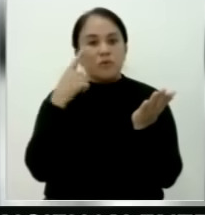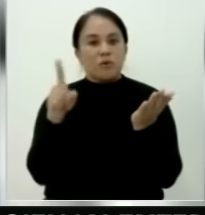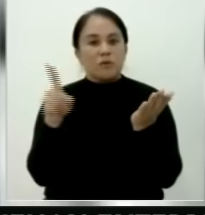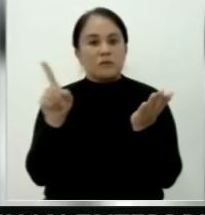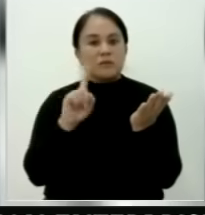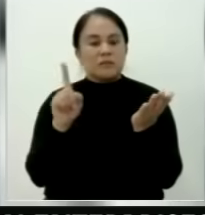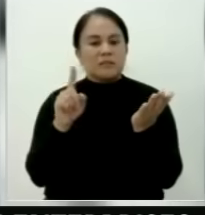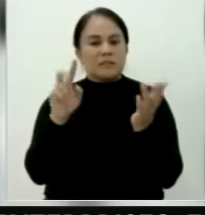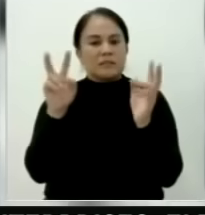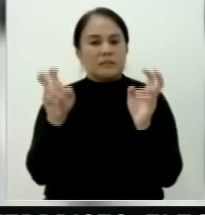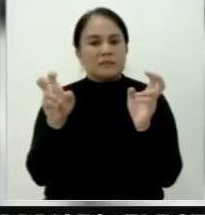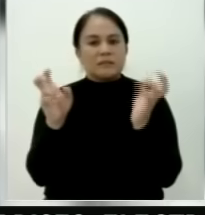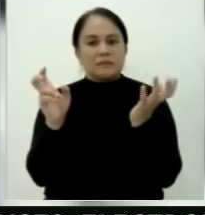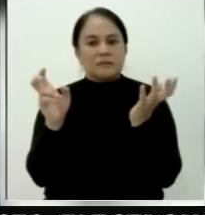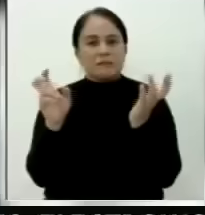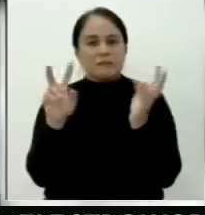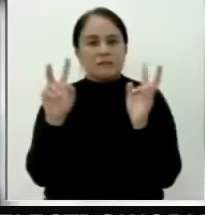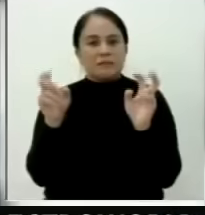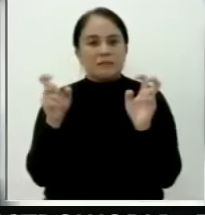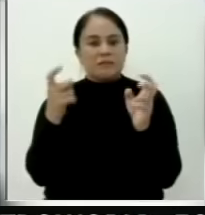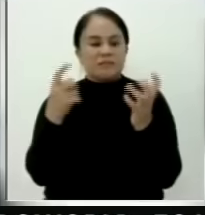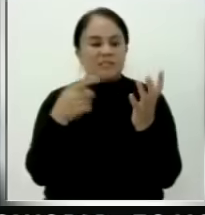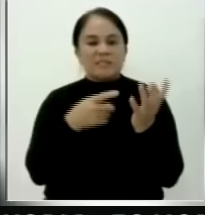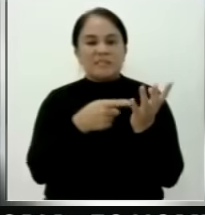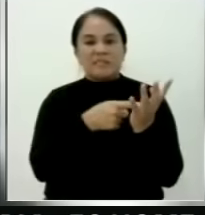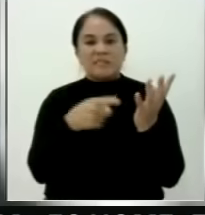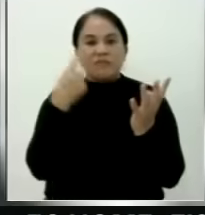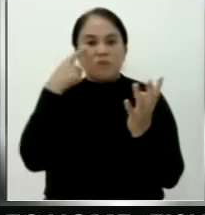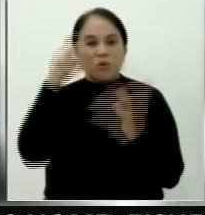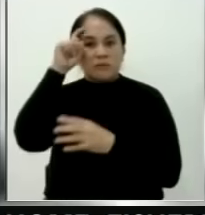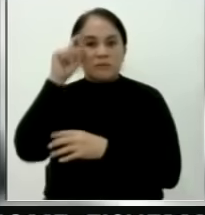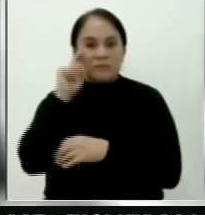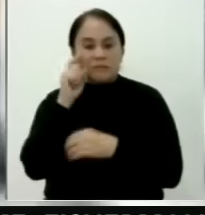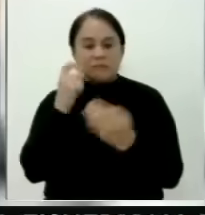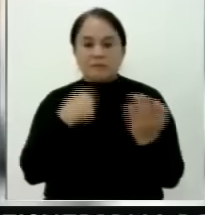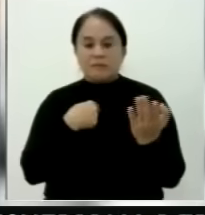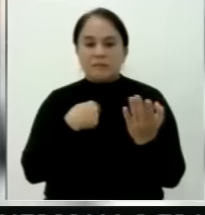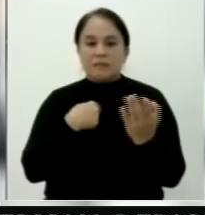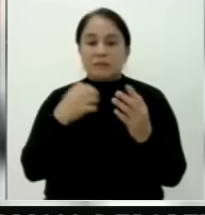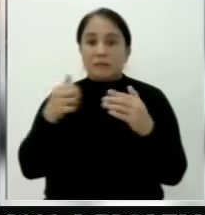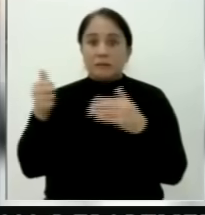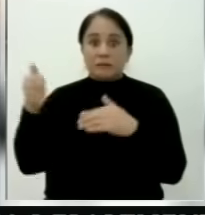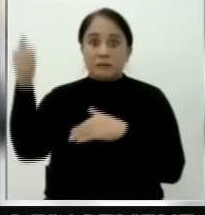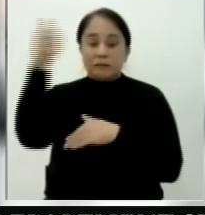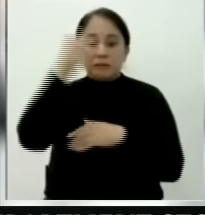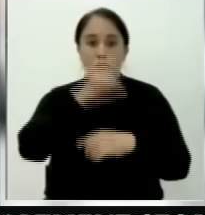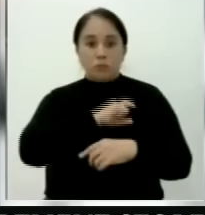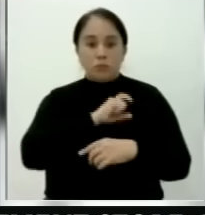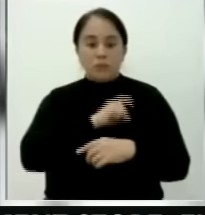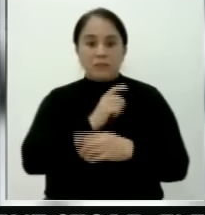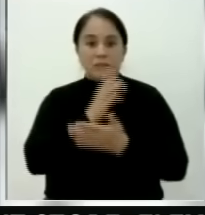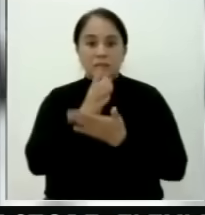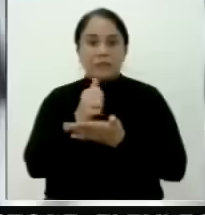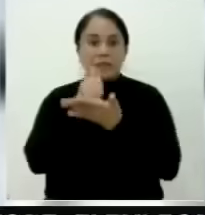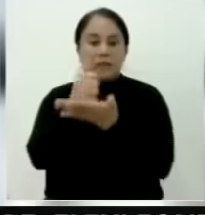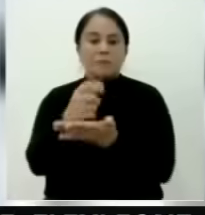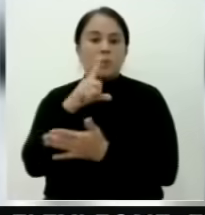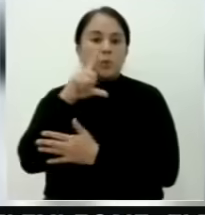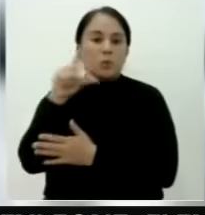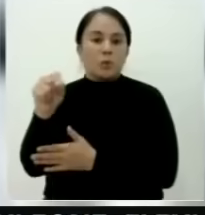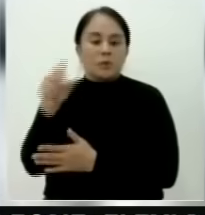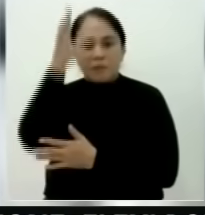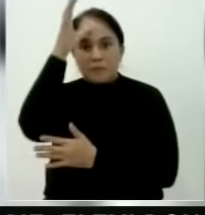sinasabi natin na for sex. Nalaman na lang daw ito ng liderato ng Navotas Police nang rumisponde sila sa sumbong ng mga magulang.